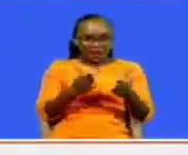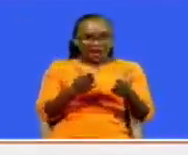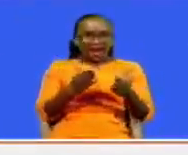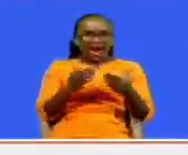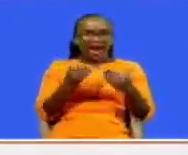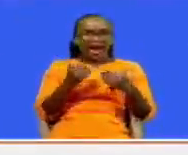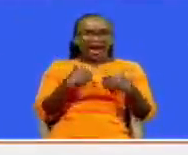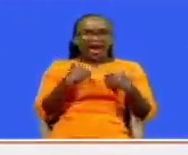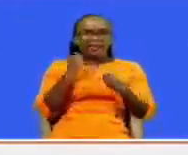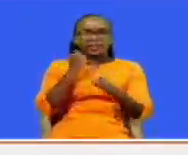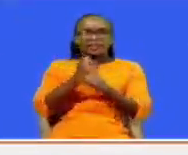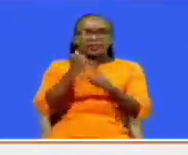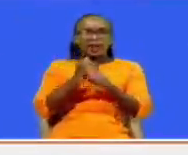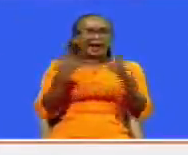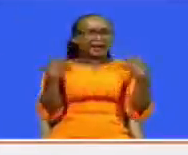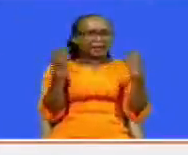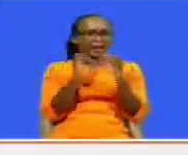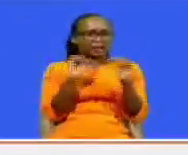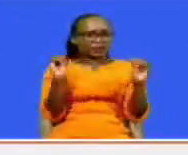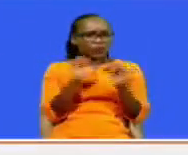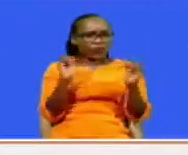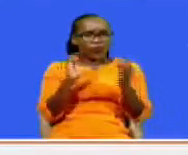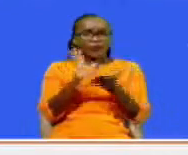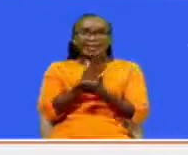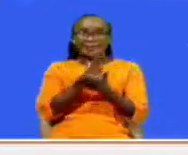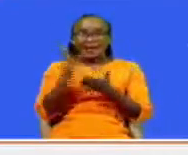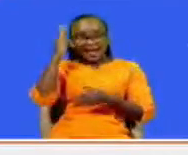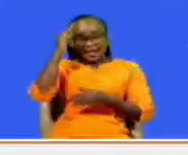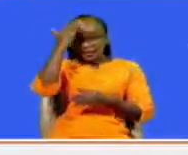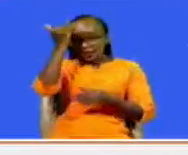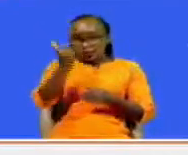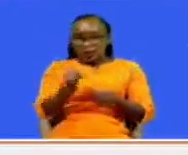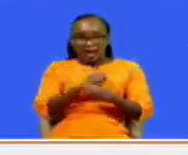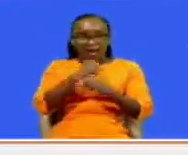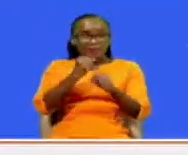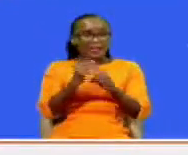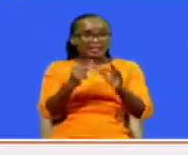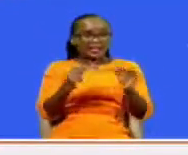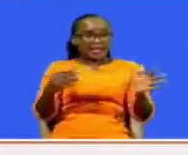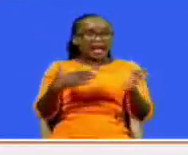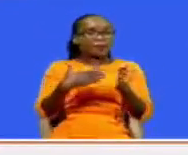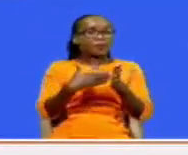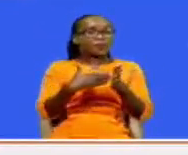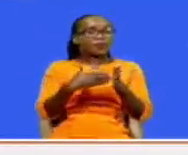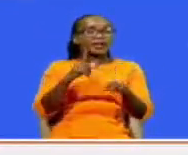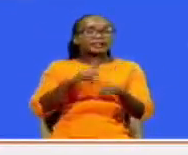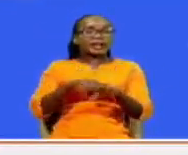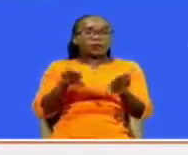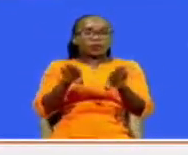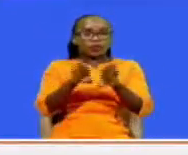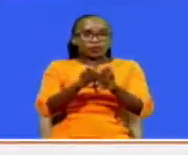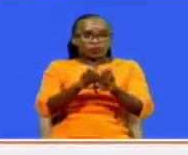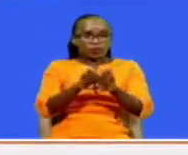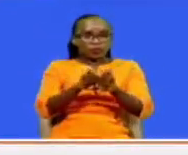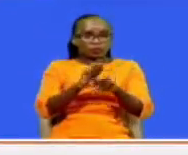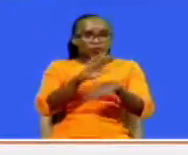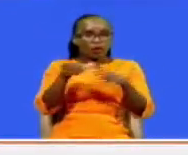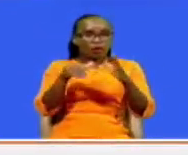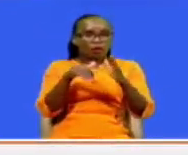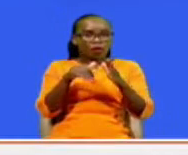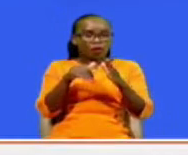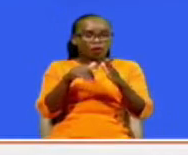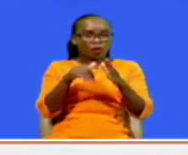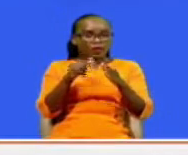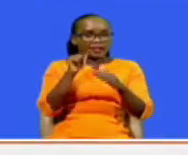na hata kutofanya mazoezi ni miongoni mwa sababu zingine. After the surgery is over, we close or approximate